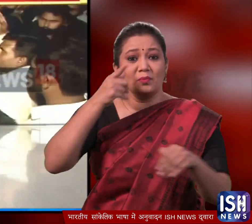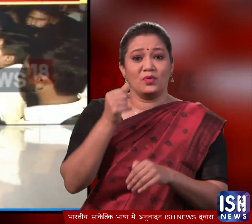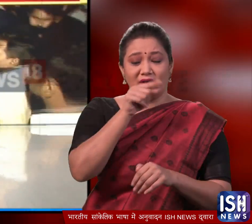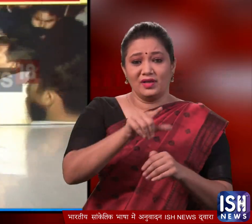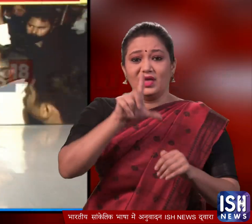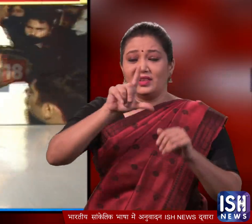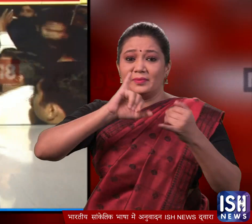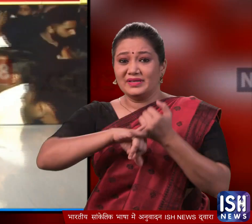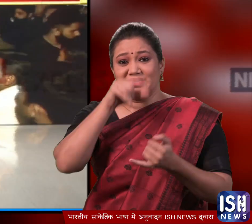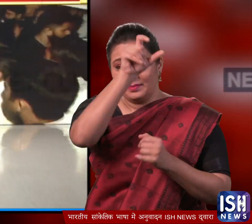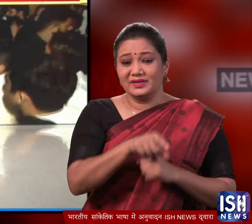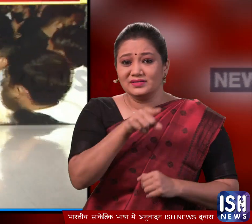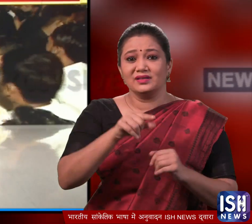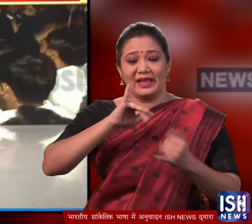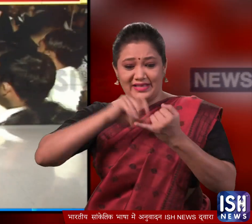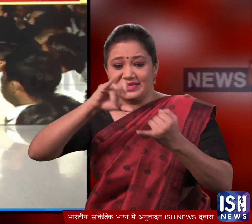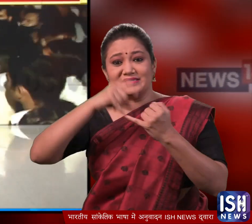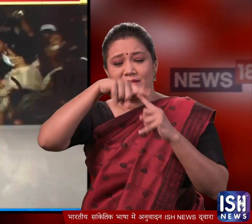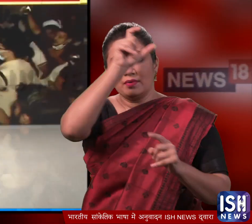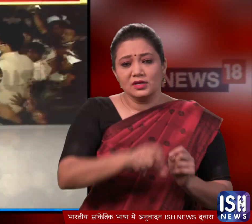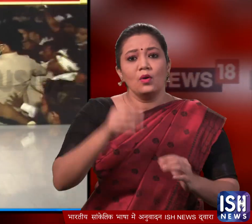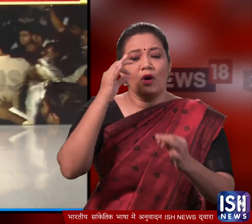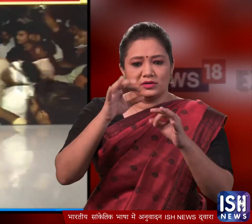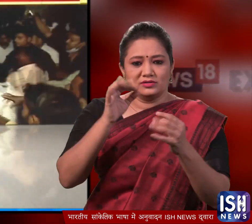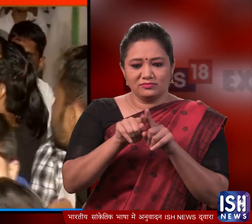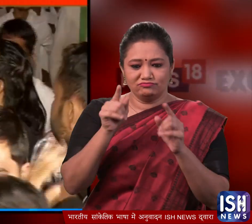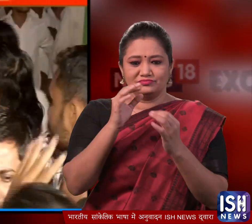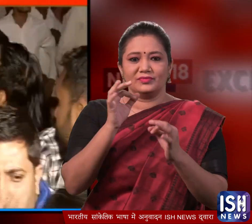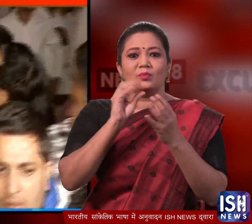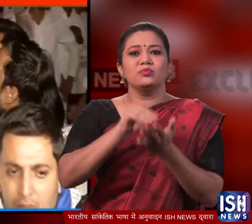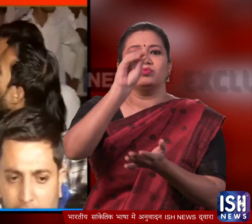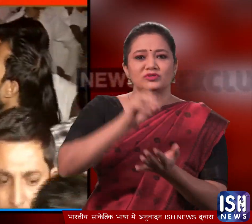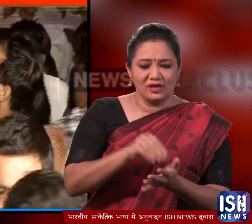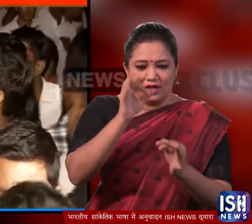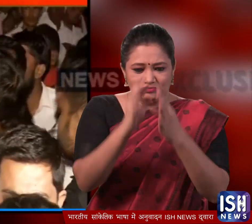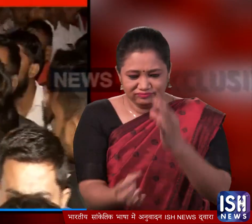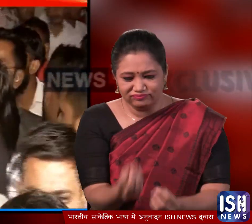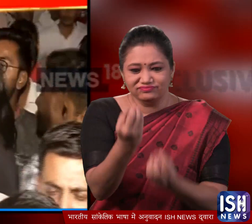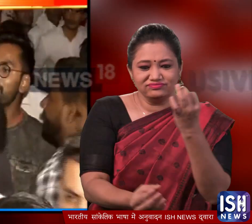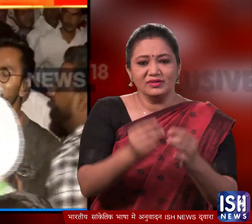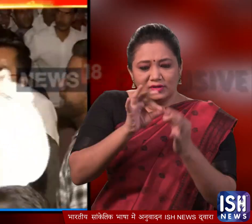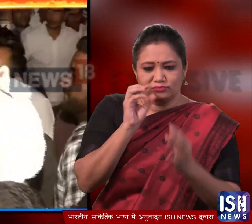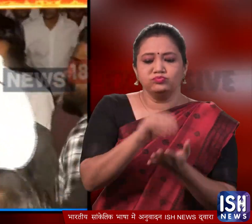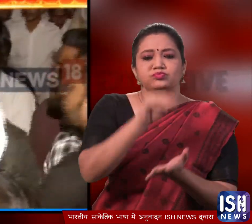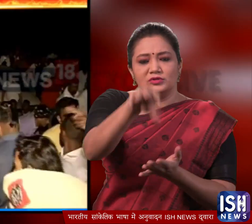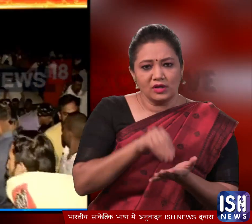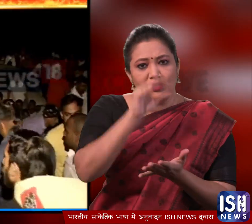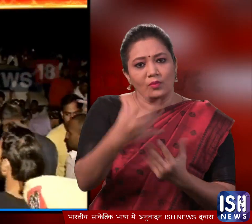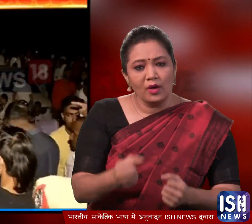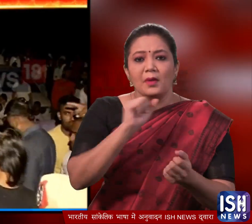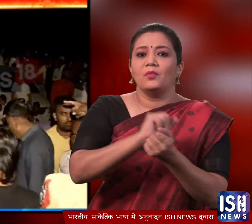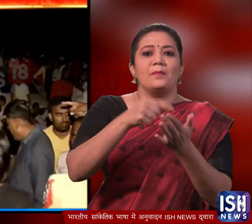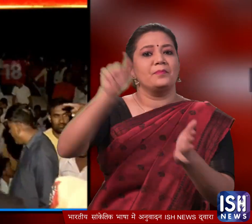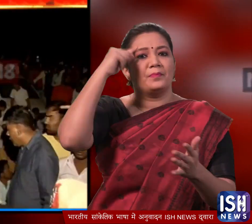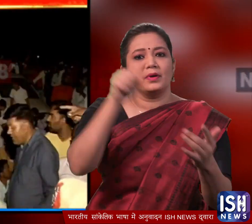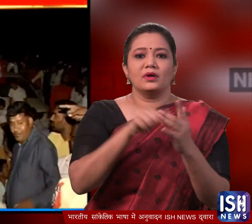गए दलित युवक लखबीर सिंह की याद में हवन करना चाह रहे थे, जिसकी इजाजत देने को पुलिस तैयार नहीं दिखी, जिसके बाद